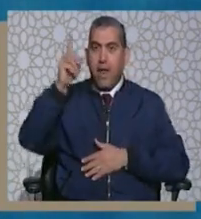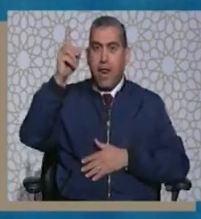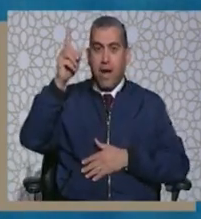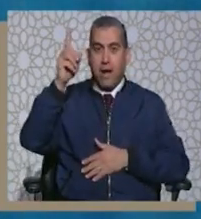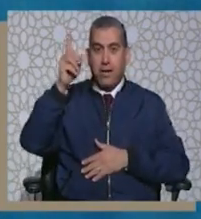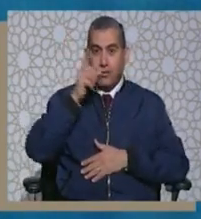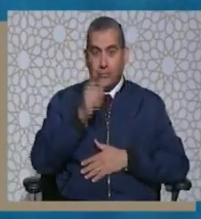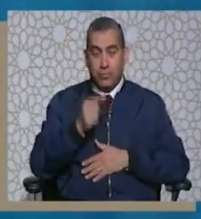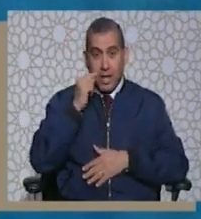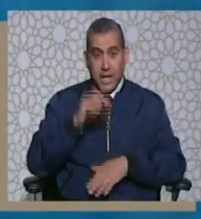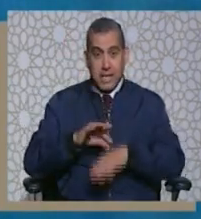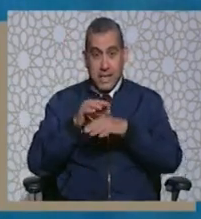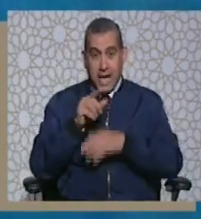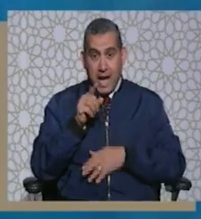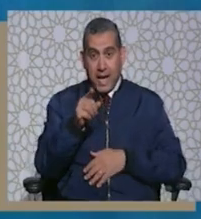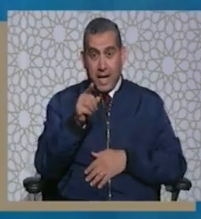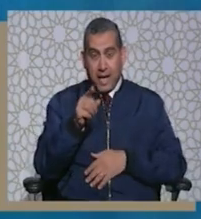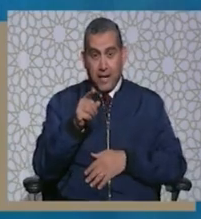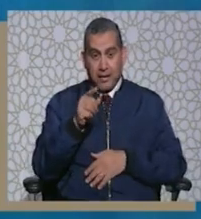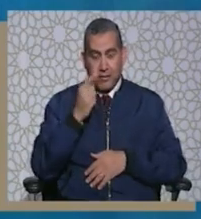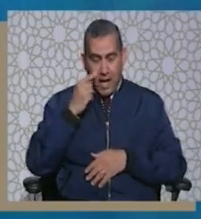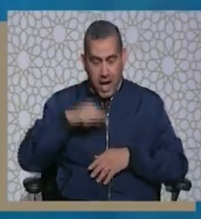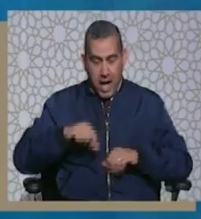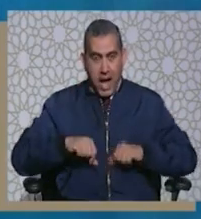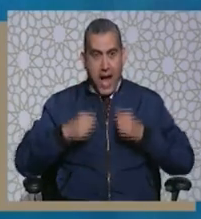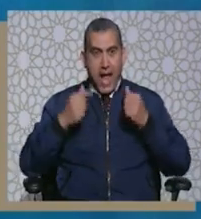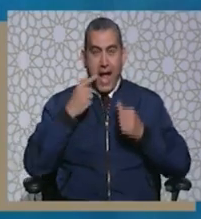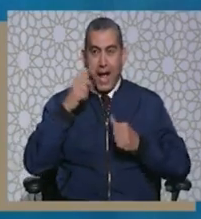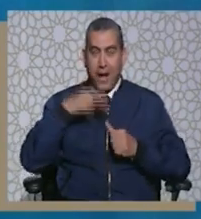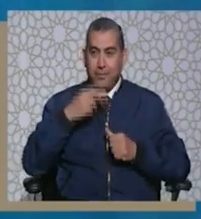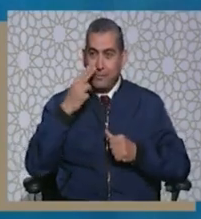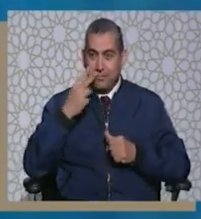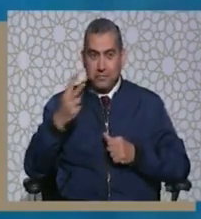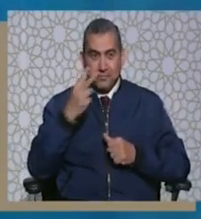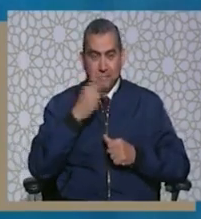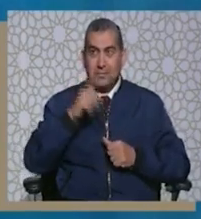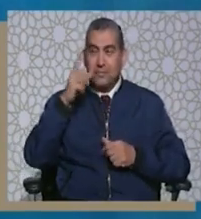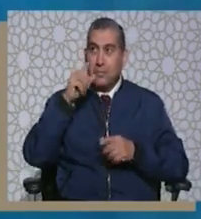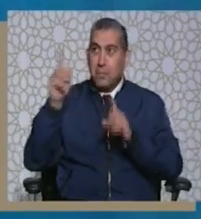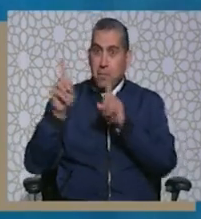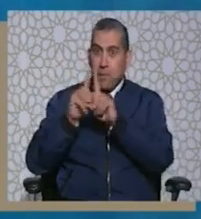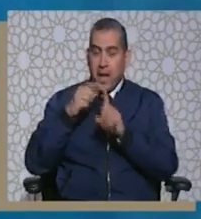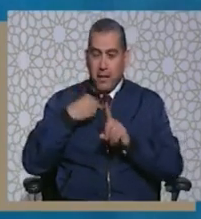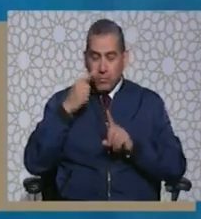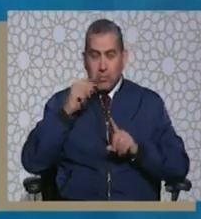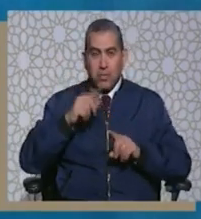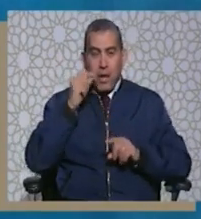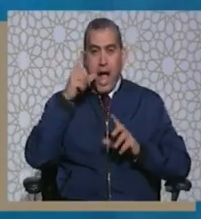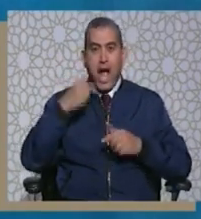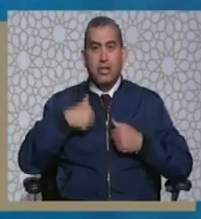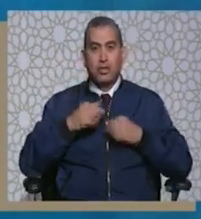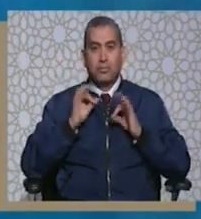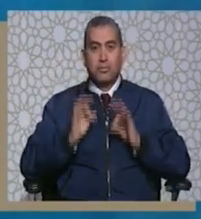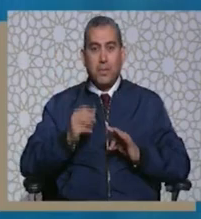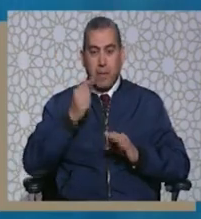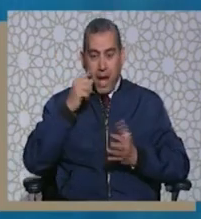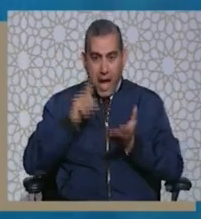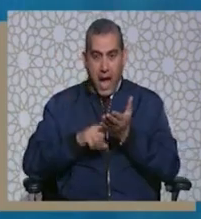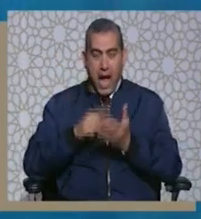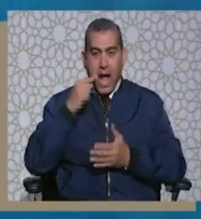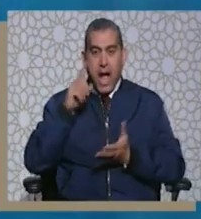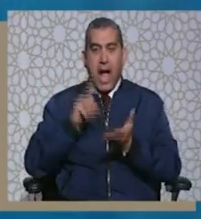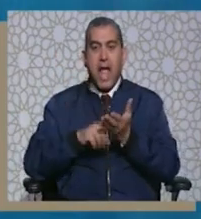والانسان بيحس ان هو حي لما يشوف حياته من عند مولاه وهي دي الحياه الحقيقيه مش